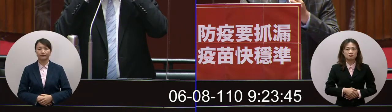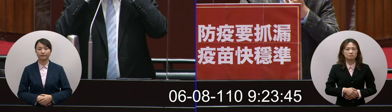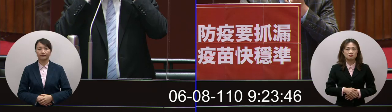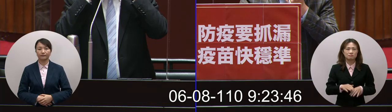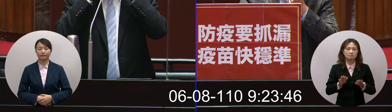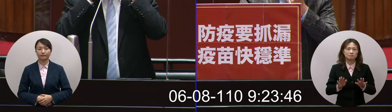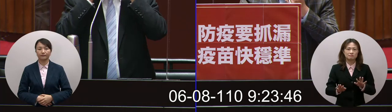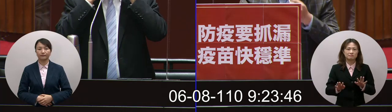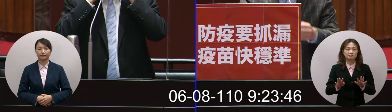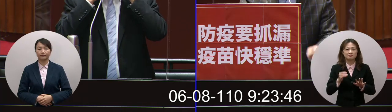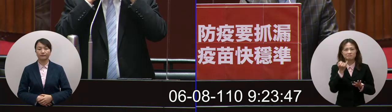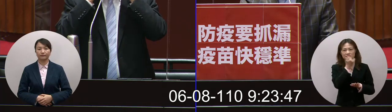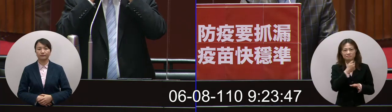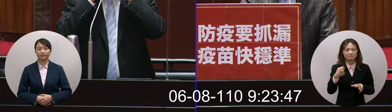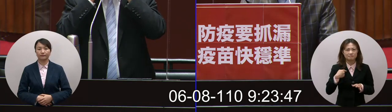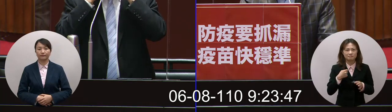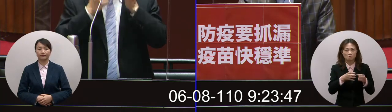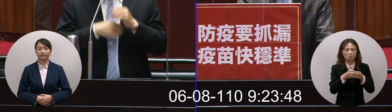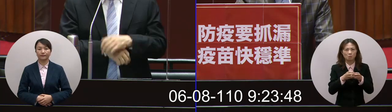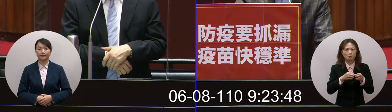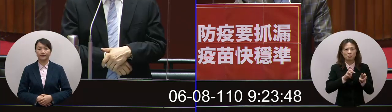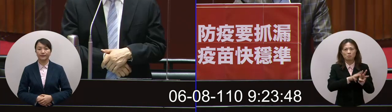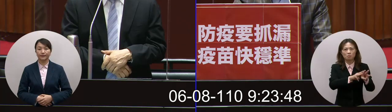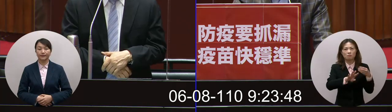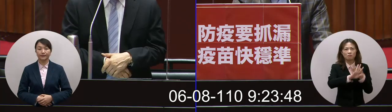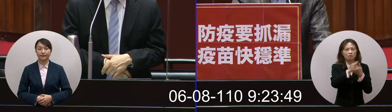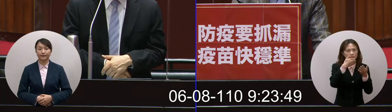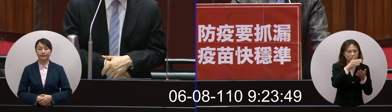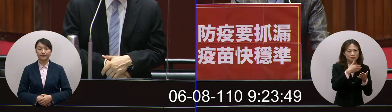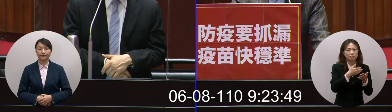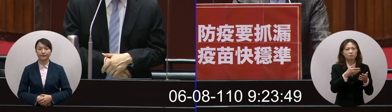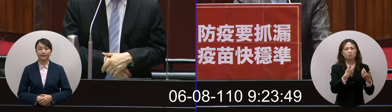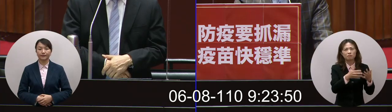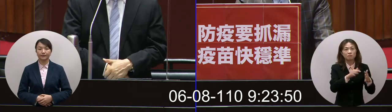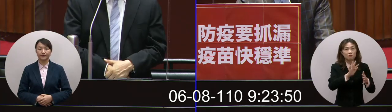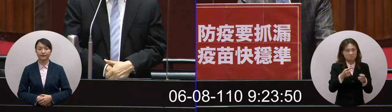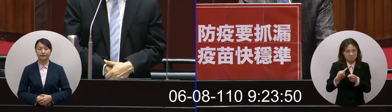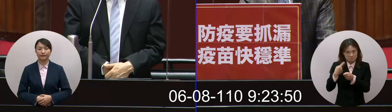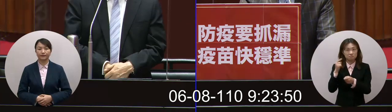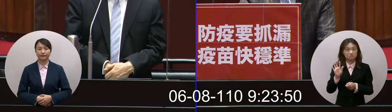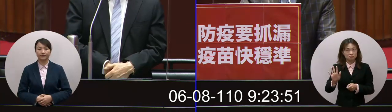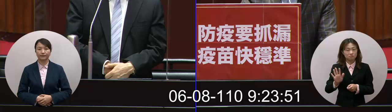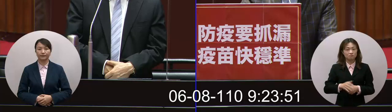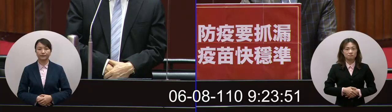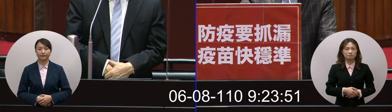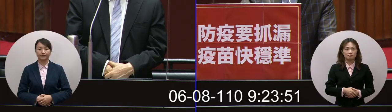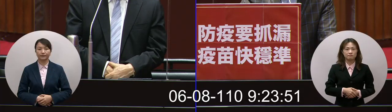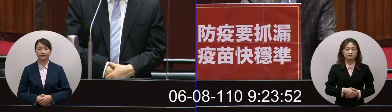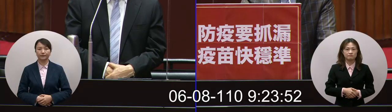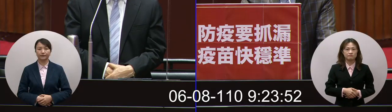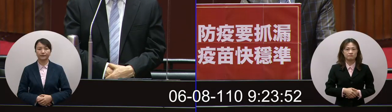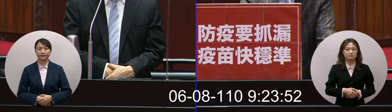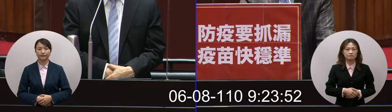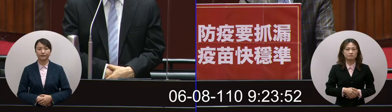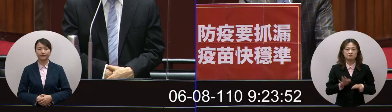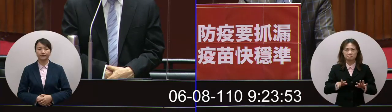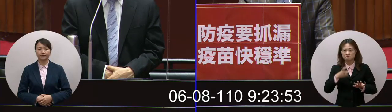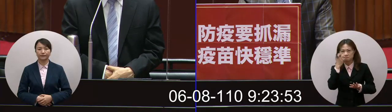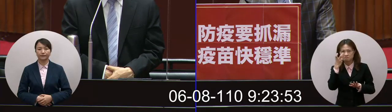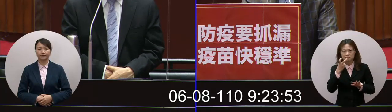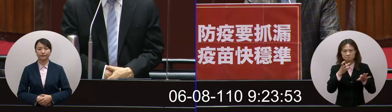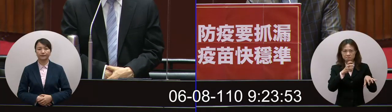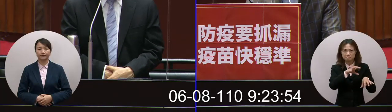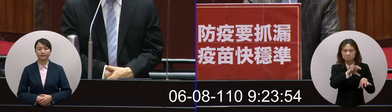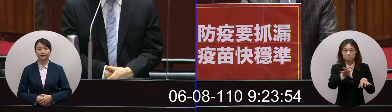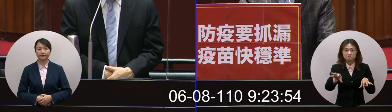过节，卖出来食饭啦，其实咱比人较加食一年去啊。但问题是吼。那我发现讲哦，即届有几个例